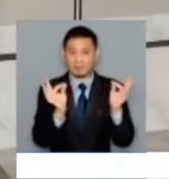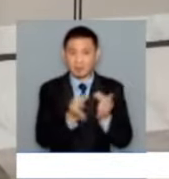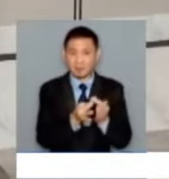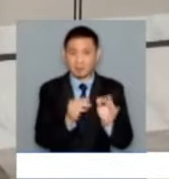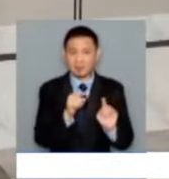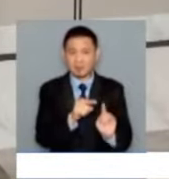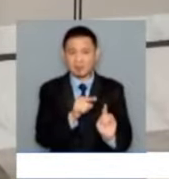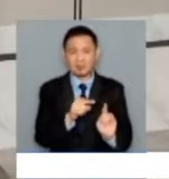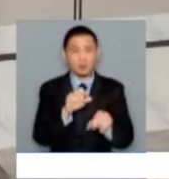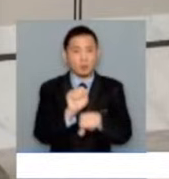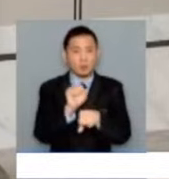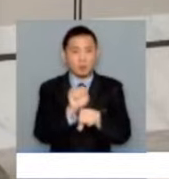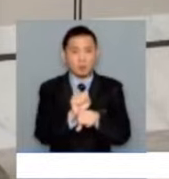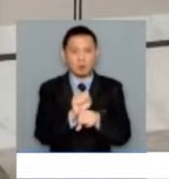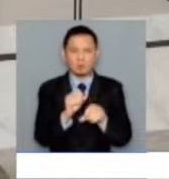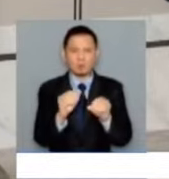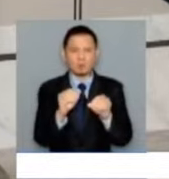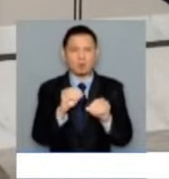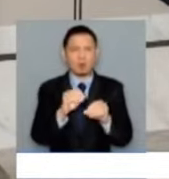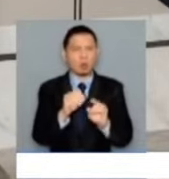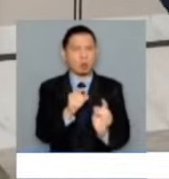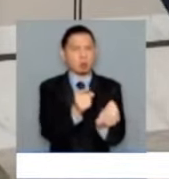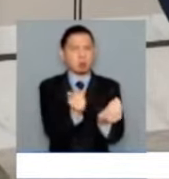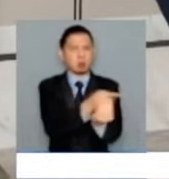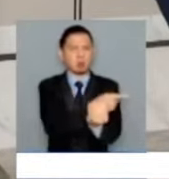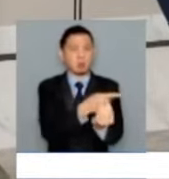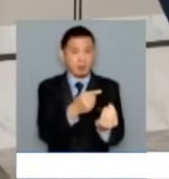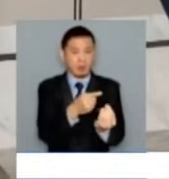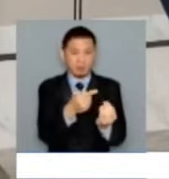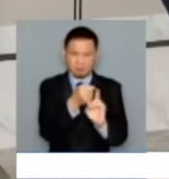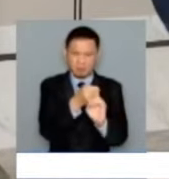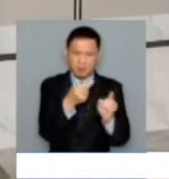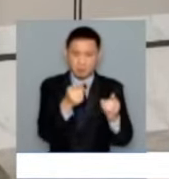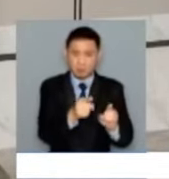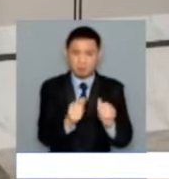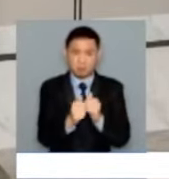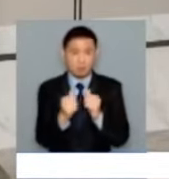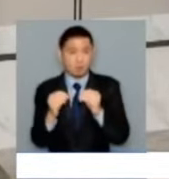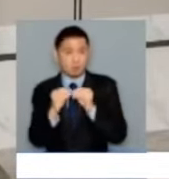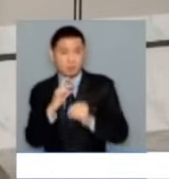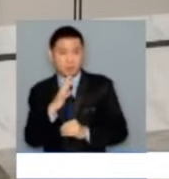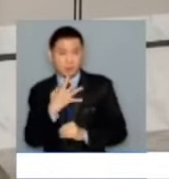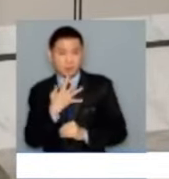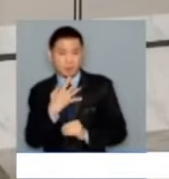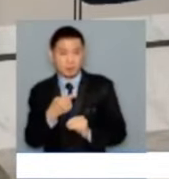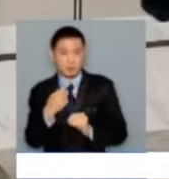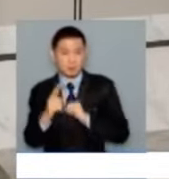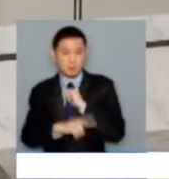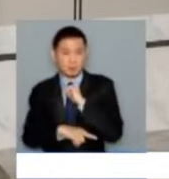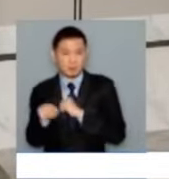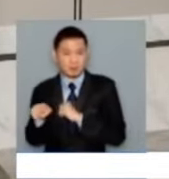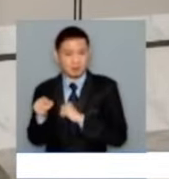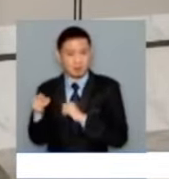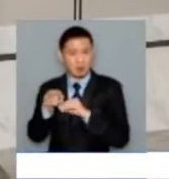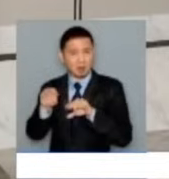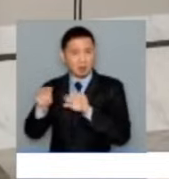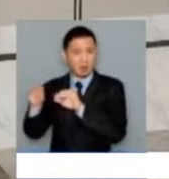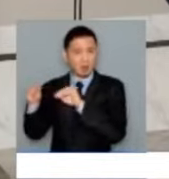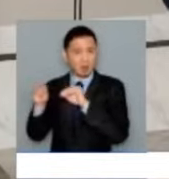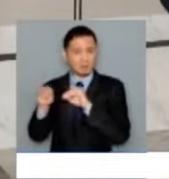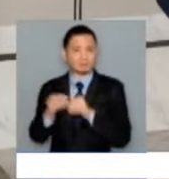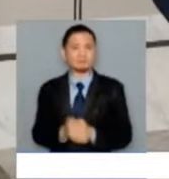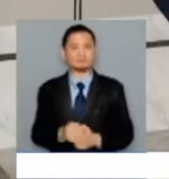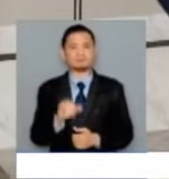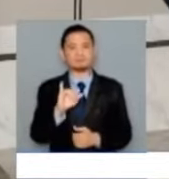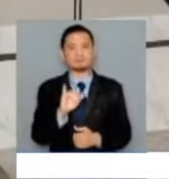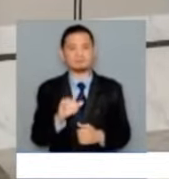kakaharapin na kaso ng nagpakalat ng chismis. Well, sabi nga nila, sakit ng kalingkingan, dama ng buong katawan. Ganon